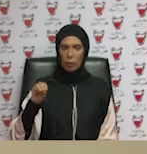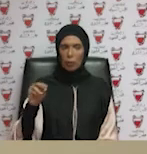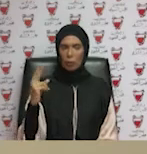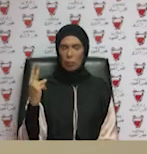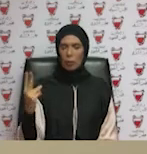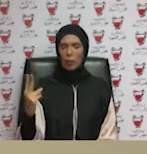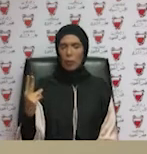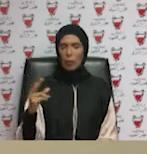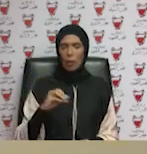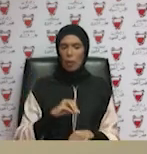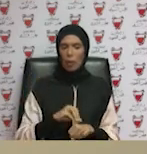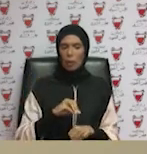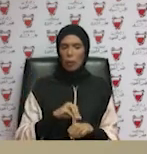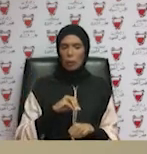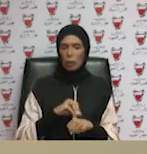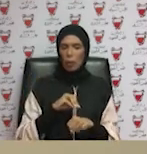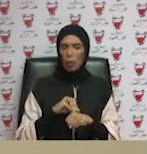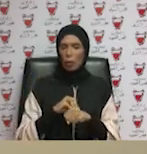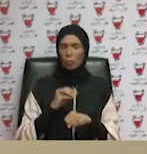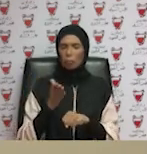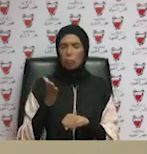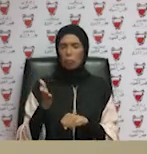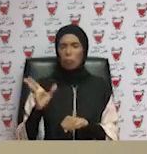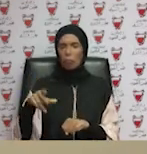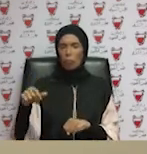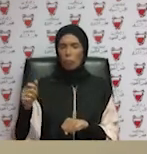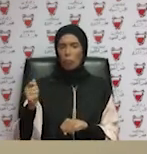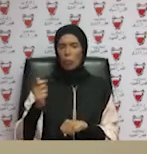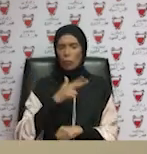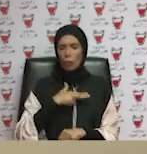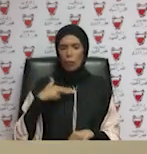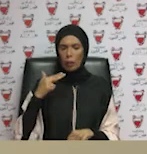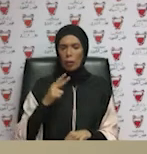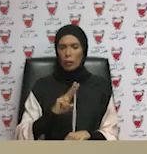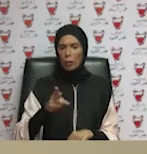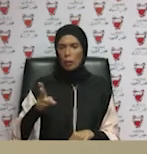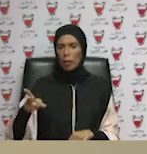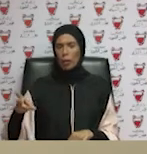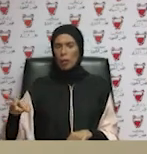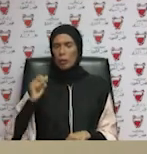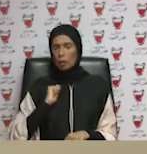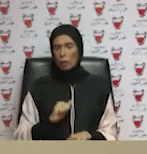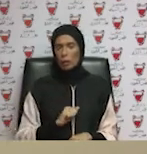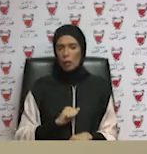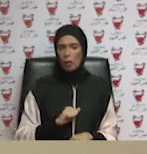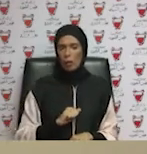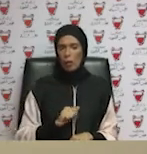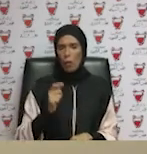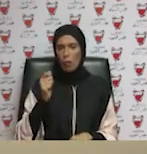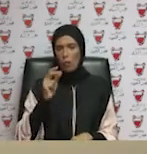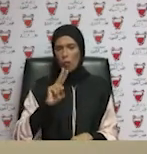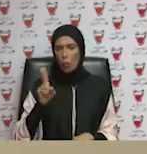اللي تحث وزارة المالية والحكومة على أساس أن تنوع مصادر الدخل